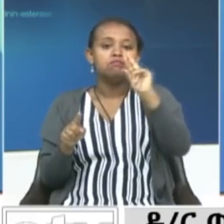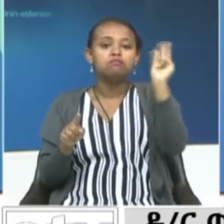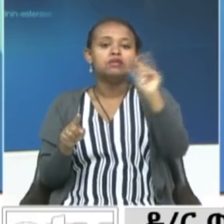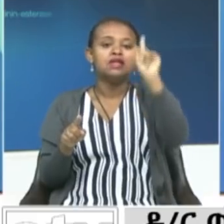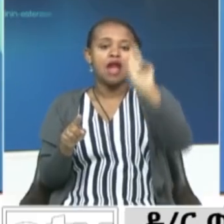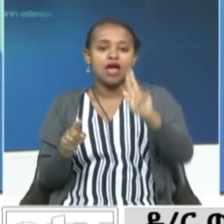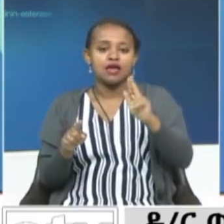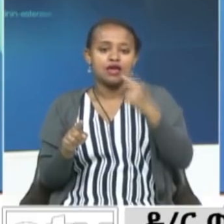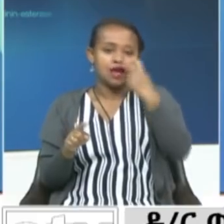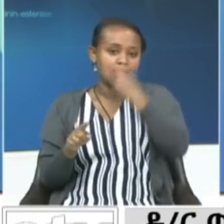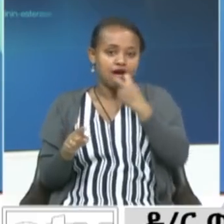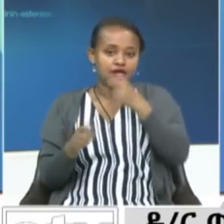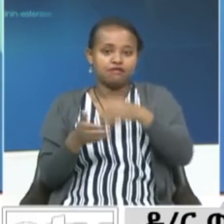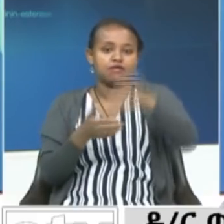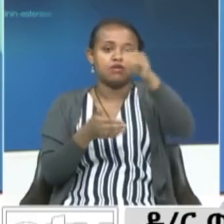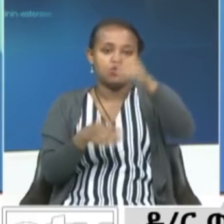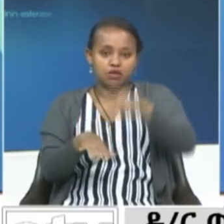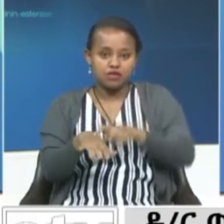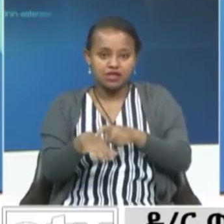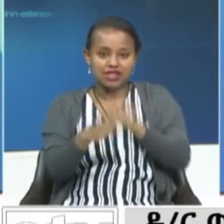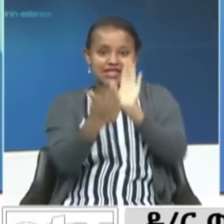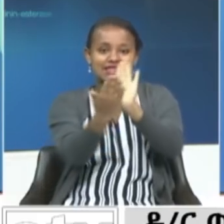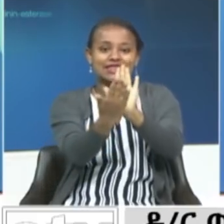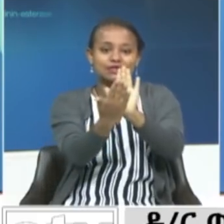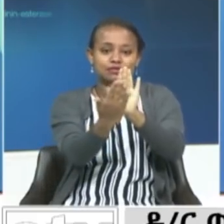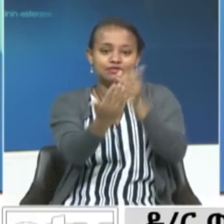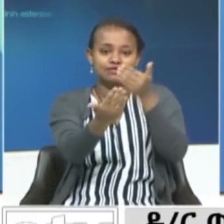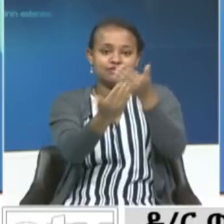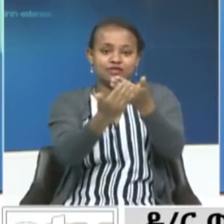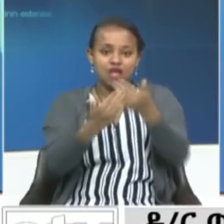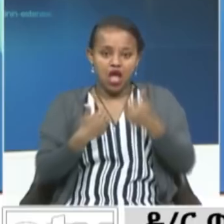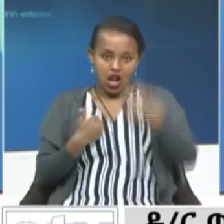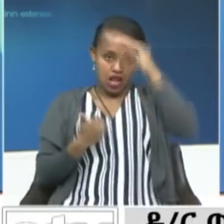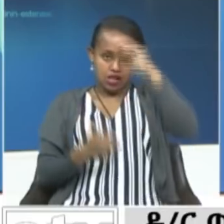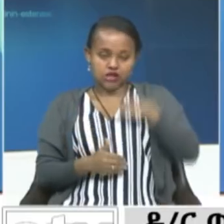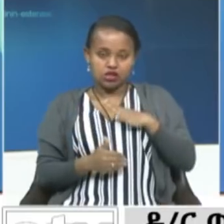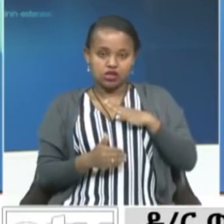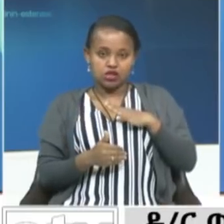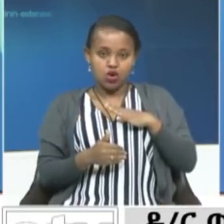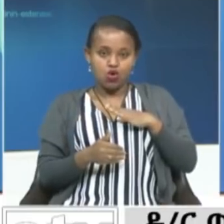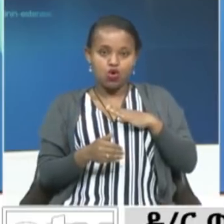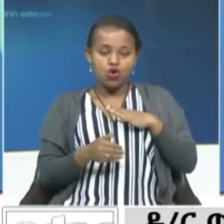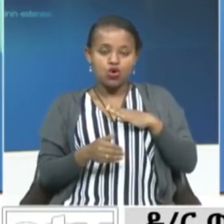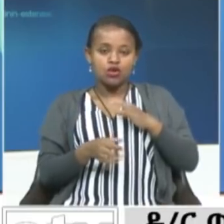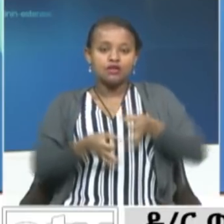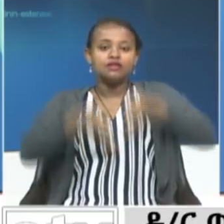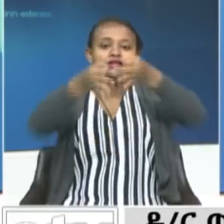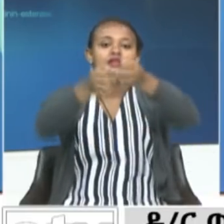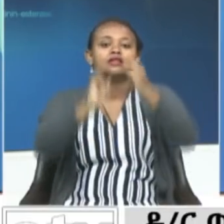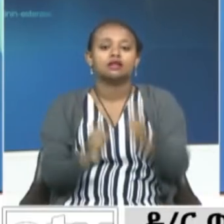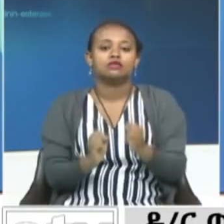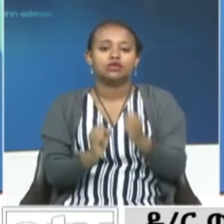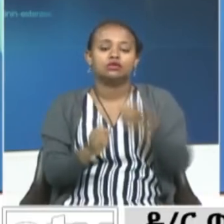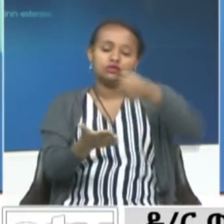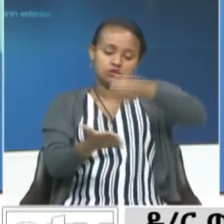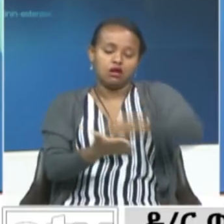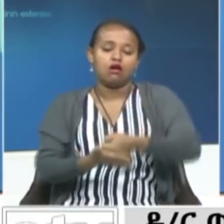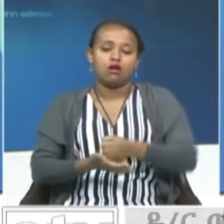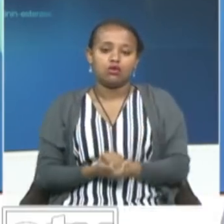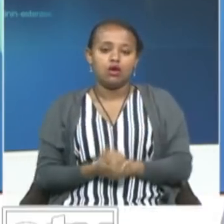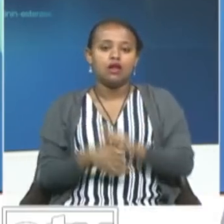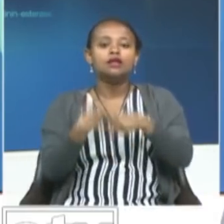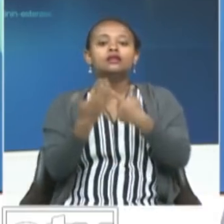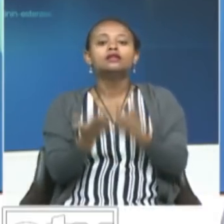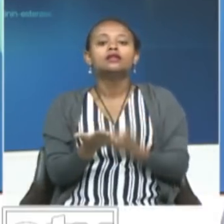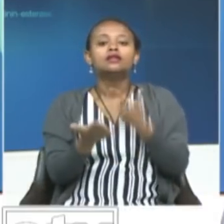በሚወጣበት ጊዜ ቅርብ ርቀት ላይ ያለውን ሰው ኢንፌክት ሊያደርግ ስለሚችል መቻሉ ተረጋግጧል።